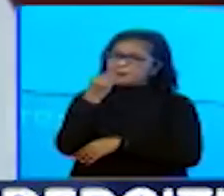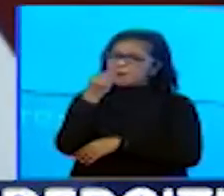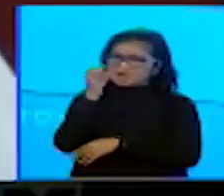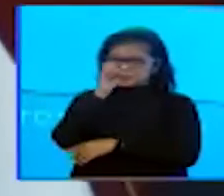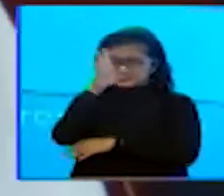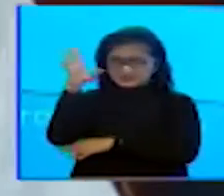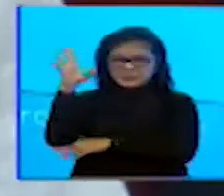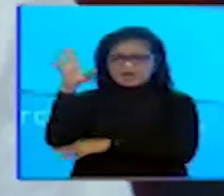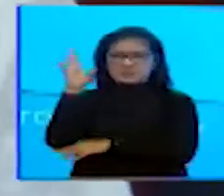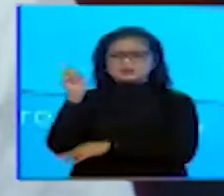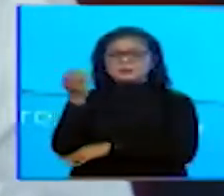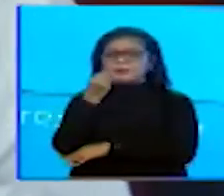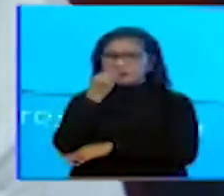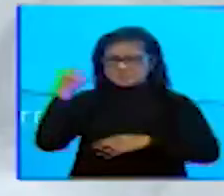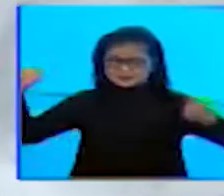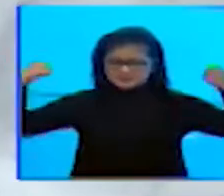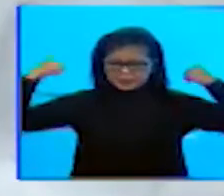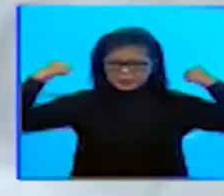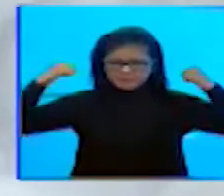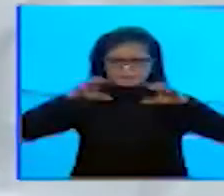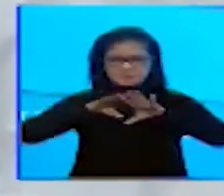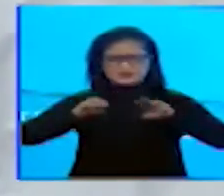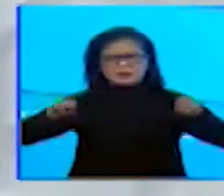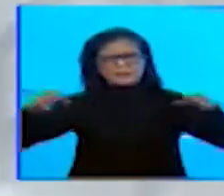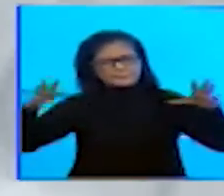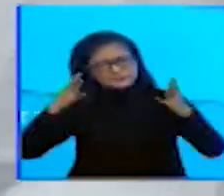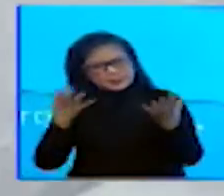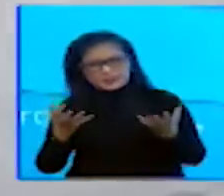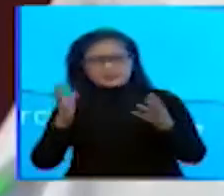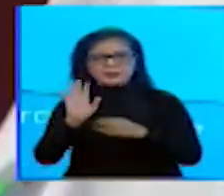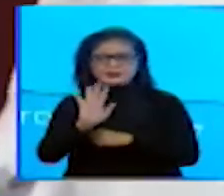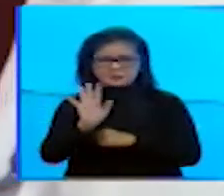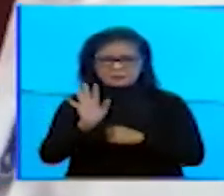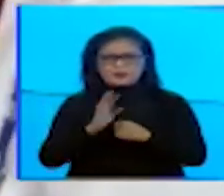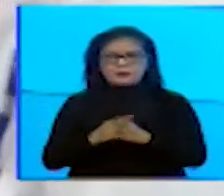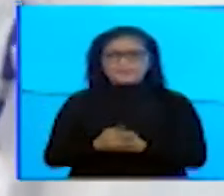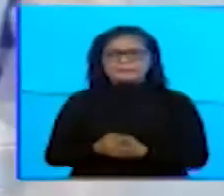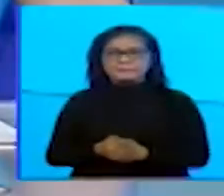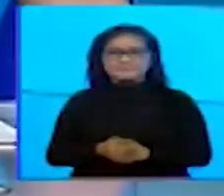pekerjaan berat setelah divaksin. Dari Bandung, Jawa Barat, Irfan David, melaporkan.